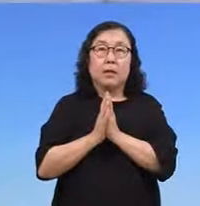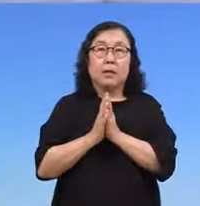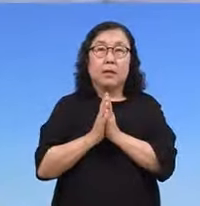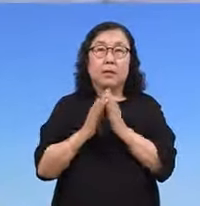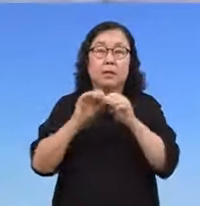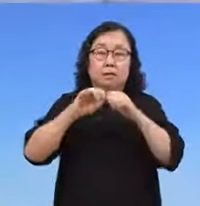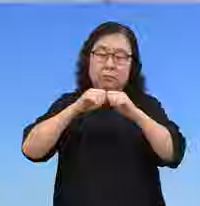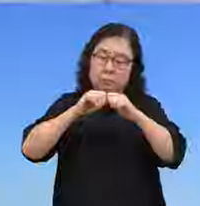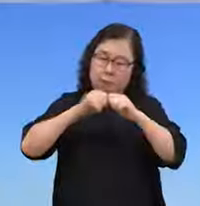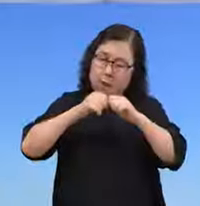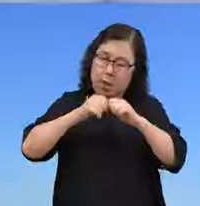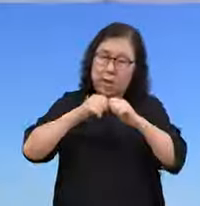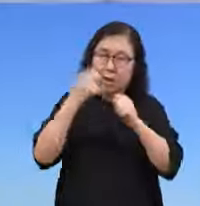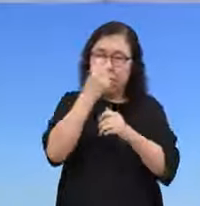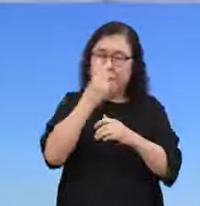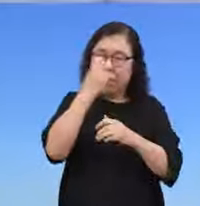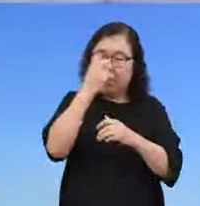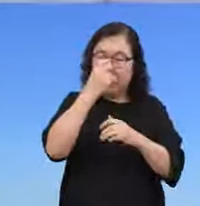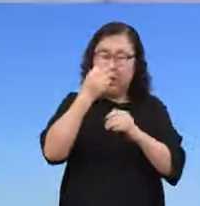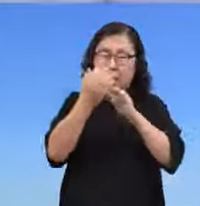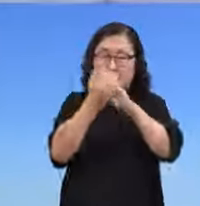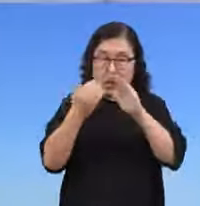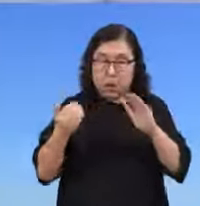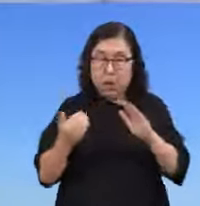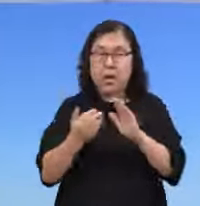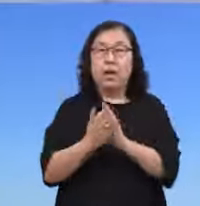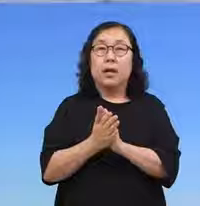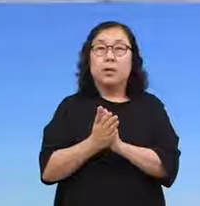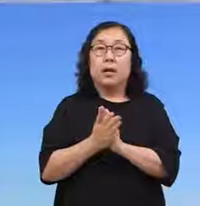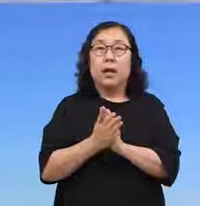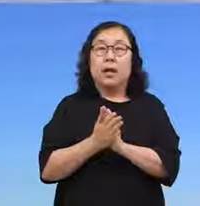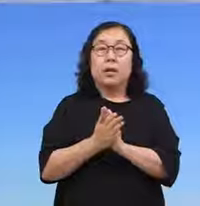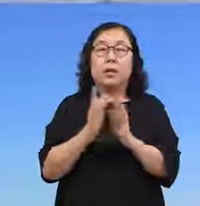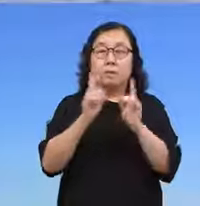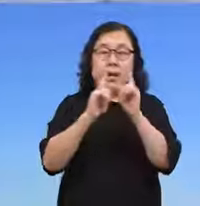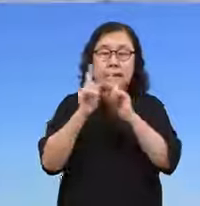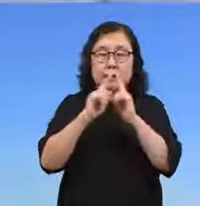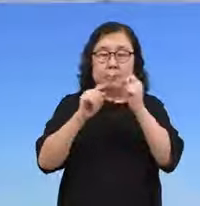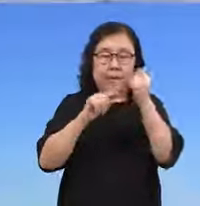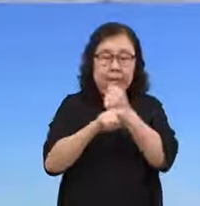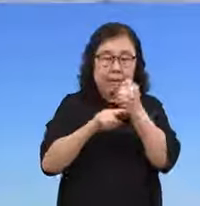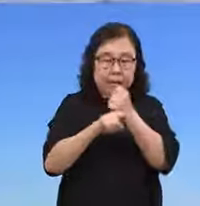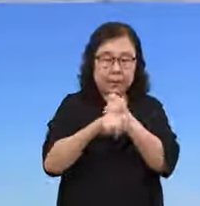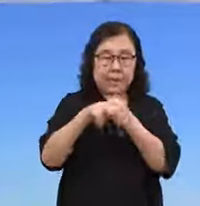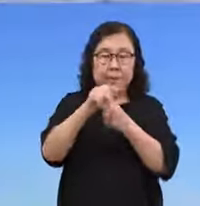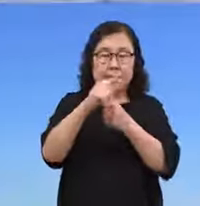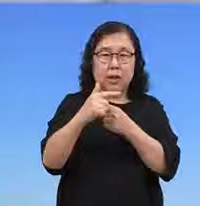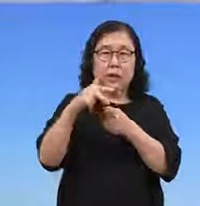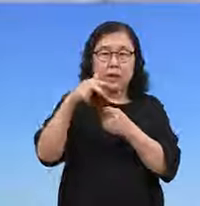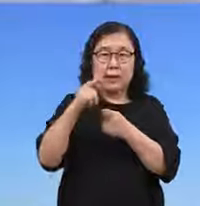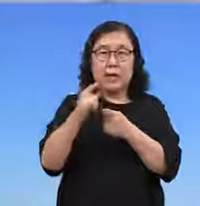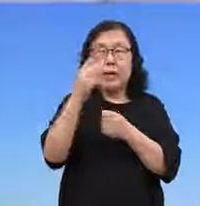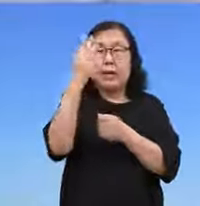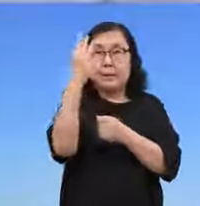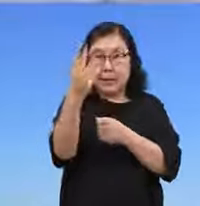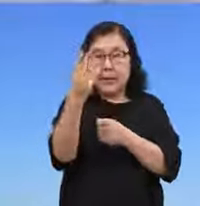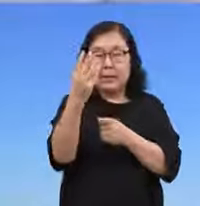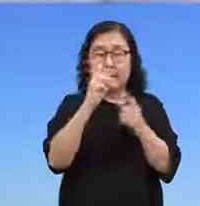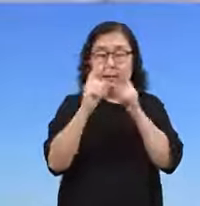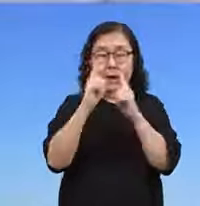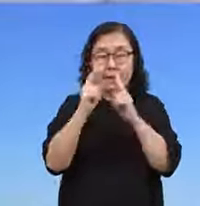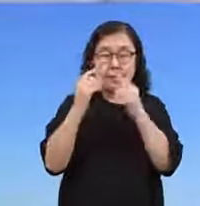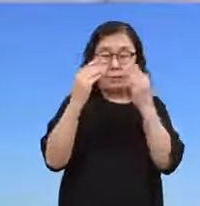먼저 이제 간단하게 이 말씀이 가진 전제 세 가지를 제가 좀 설명을 드린 다음에 이제 본론으로 들어갈까